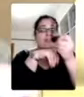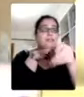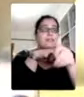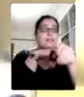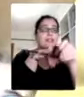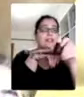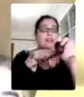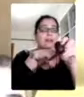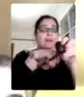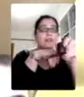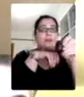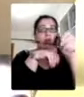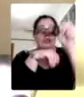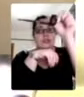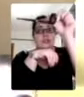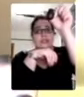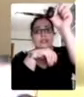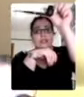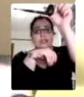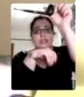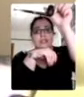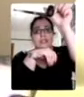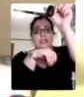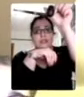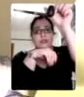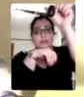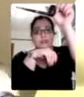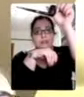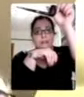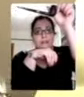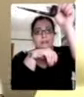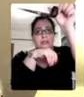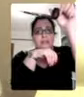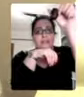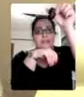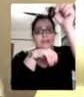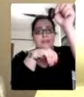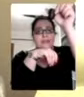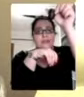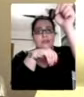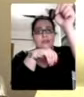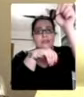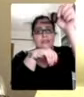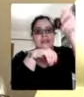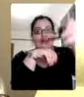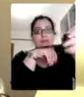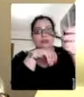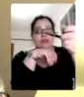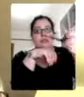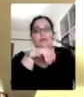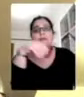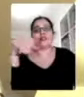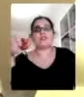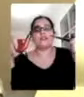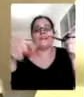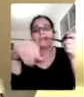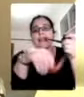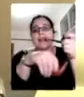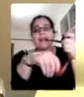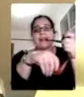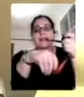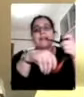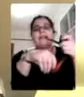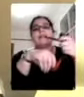inanılmaz hafif yapmış boyutuna göre. Şu sadece 29 gram. Yani inanması mümkün değil bu boyutta bir pipo için.